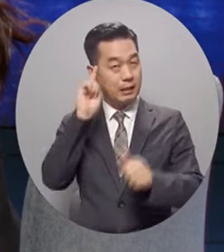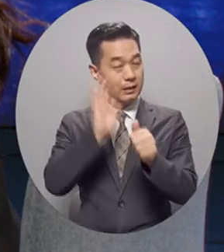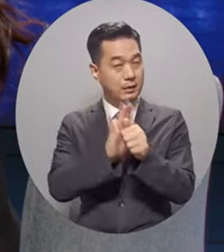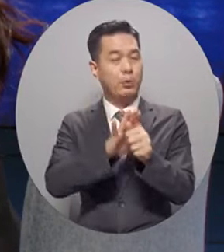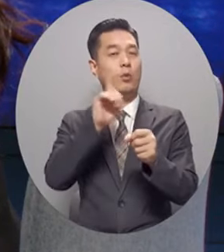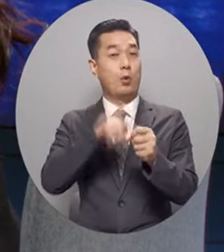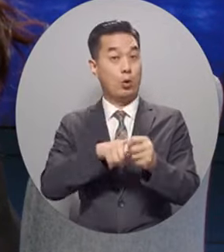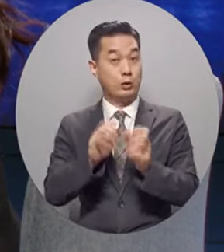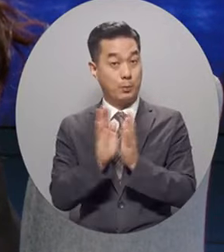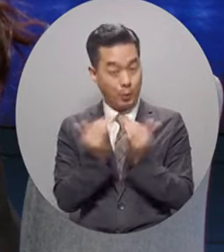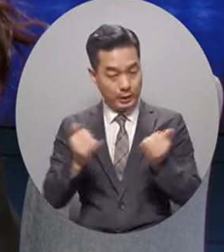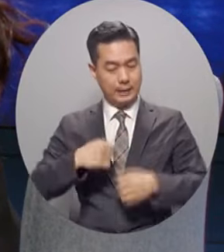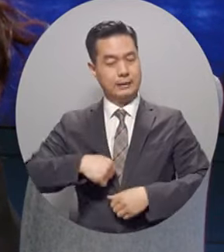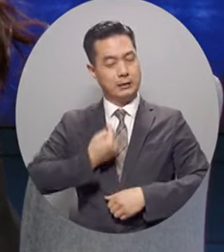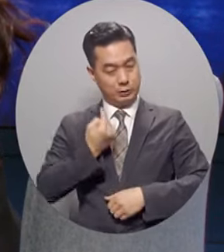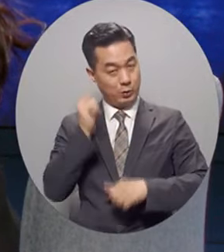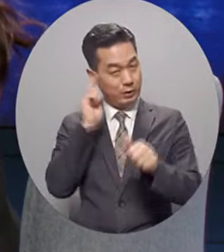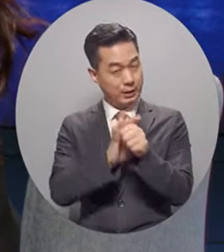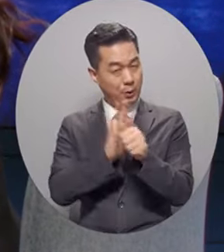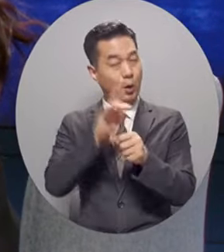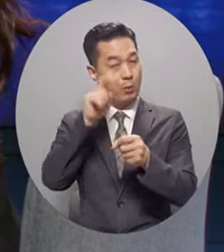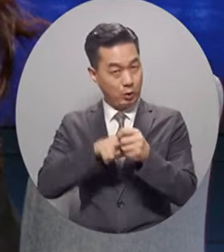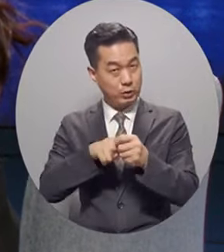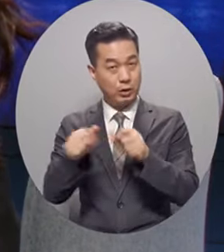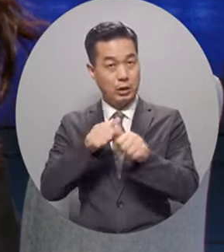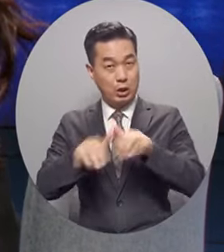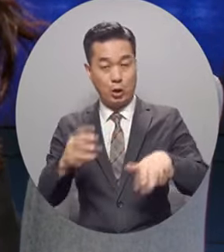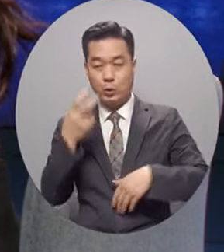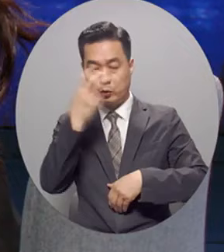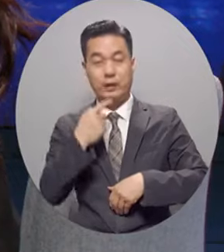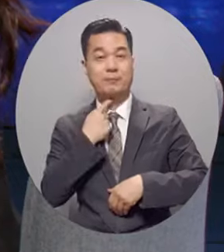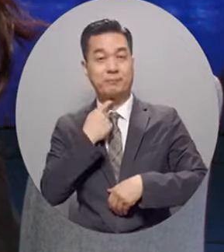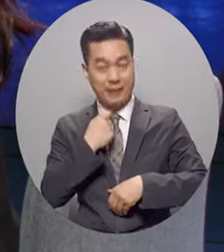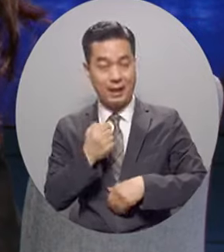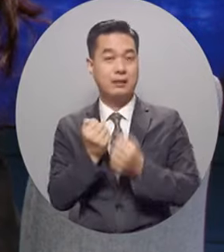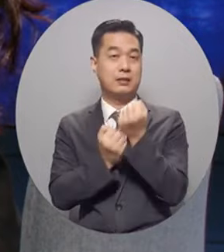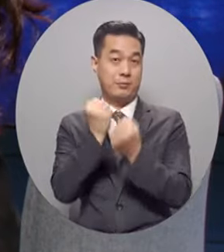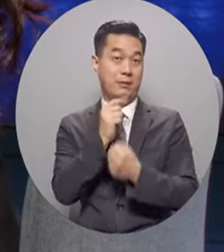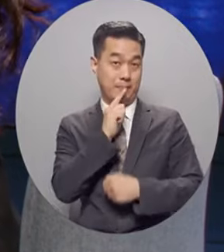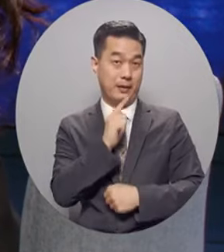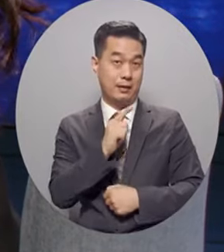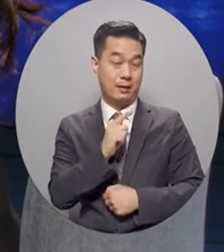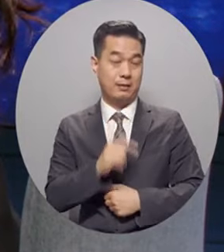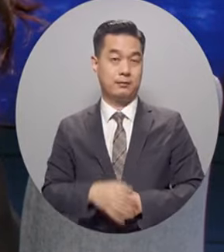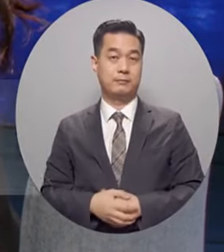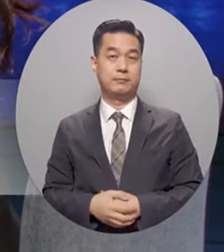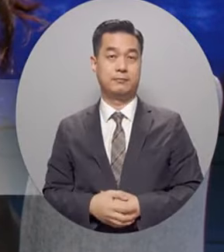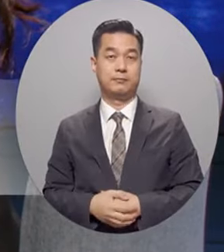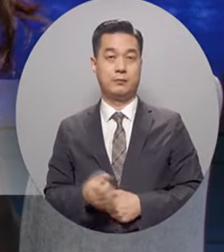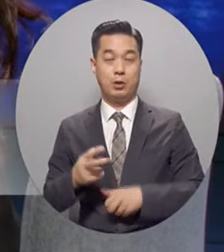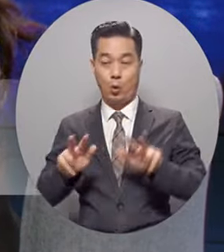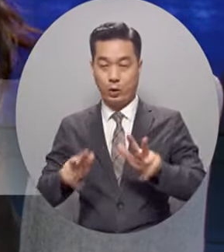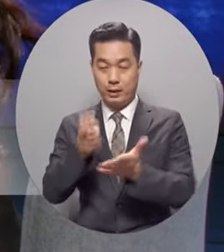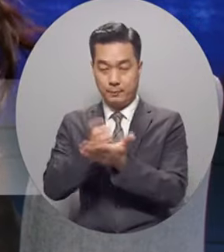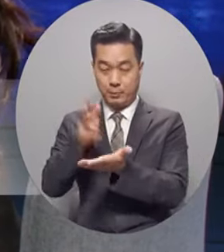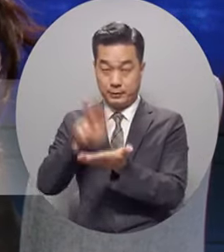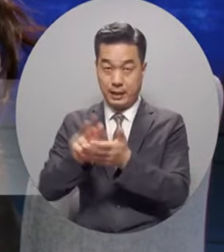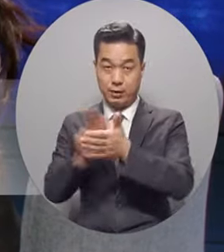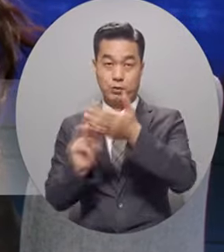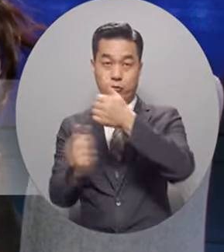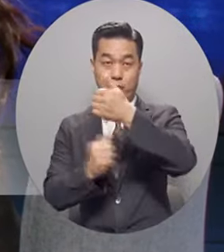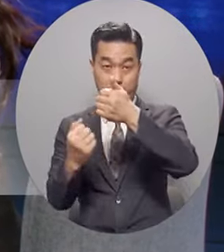본인이 그냥 본인이 참고하기 위해서 그렇게 여론 조사를 많이 돌렸다 그런 해명을 한다는 거죠 그렇 자 그리고 오늘 법사위에서 김건희 여사에 대한